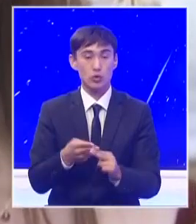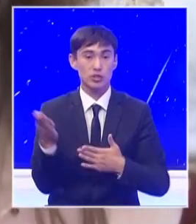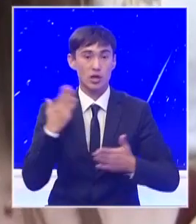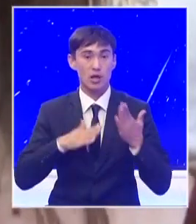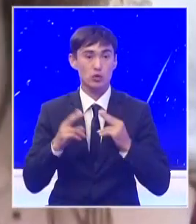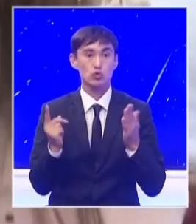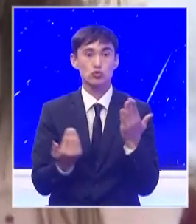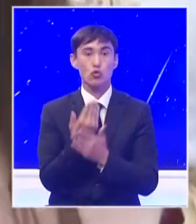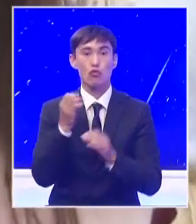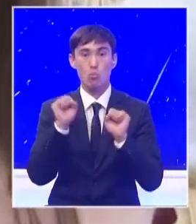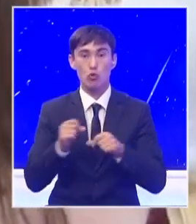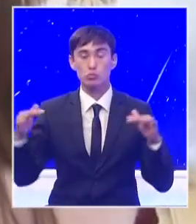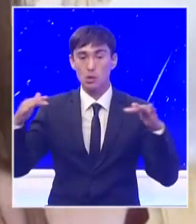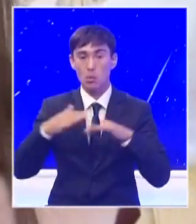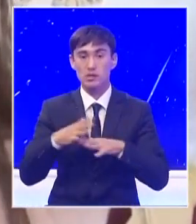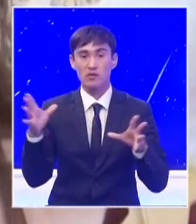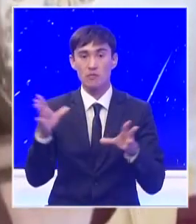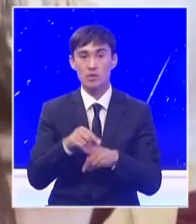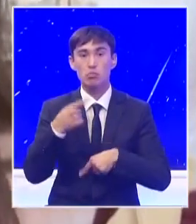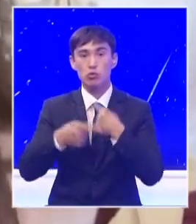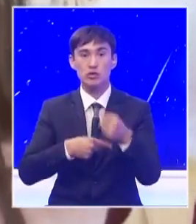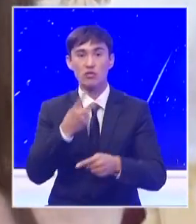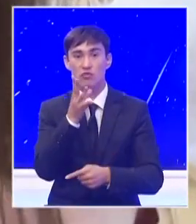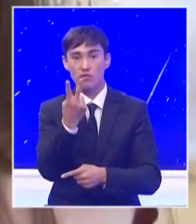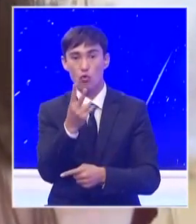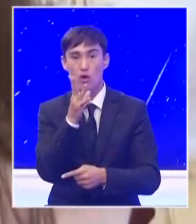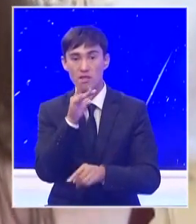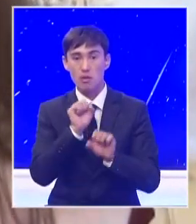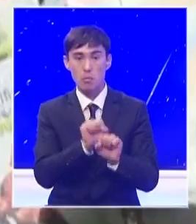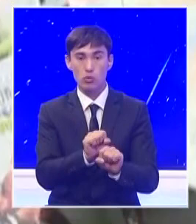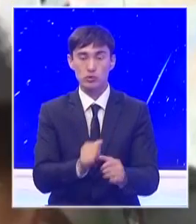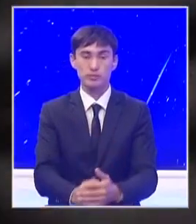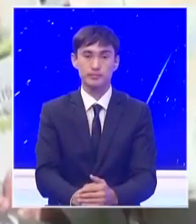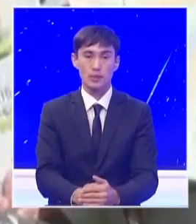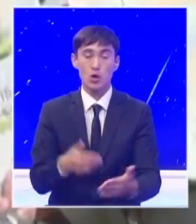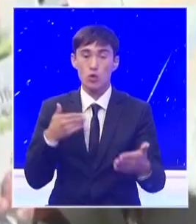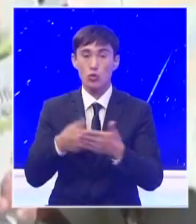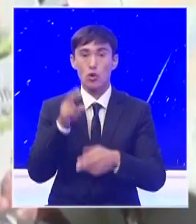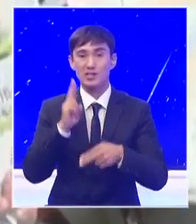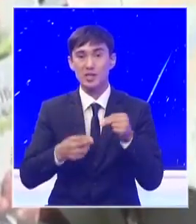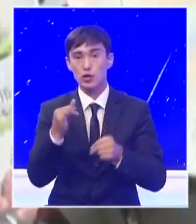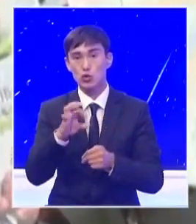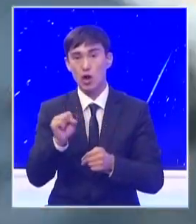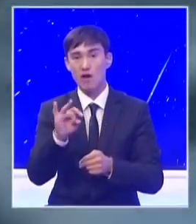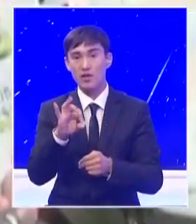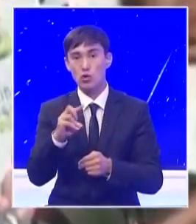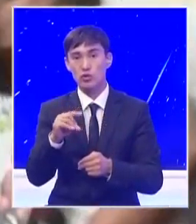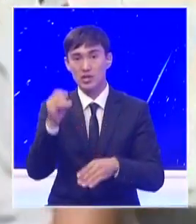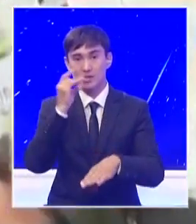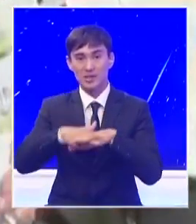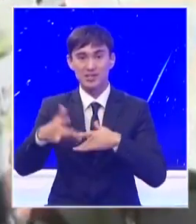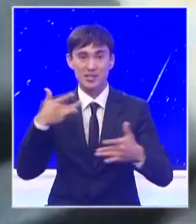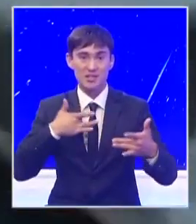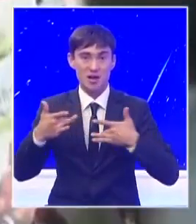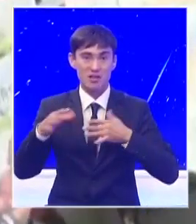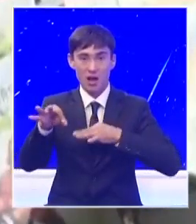рады, что снова можем собраться вместе после 2-летней паузы. До конца июля Авиньон становится столицей театра,